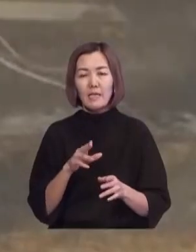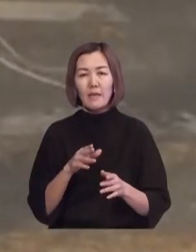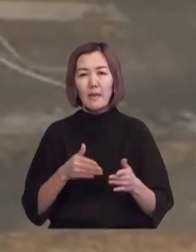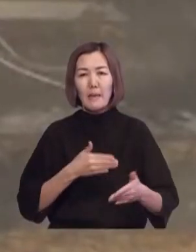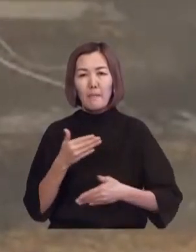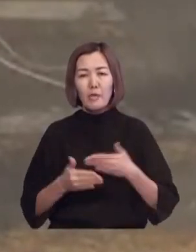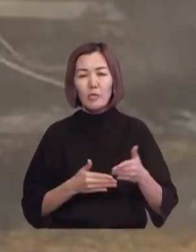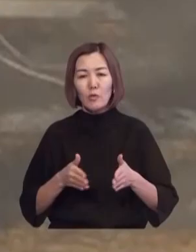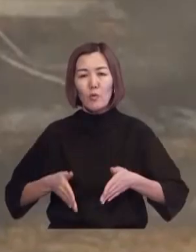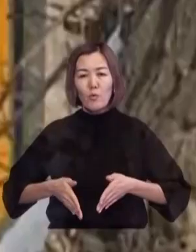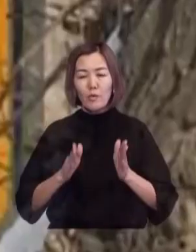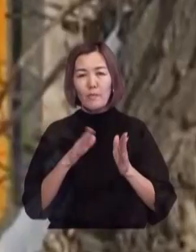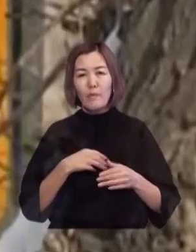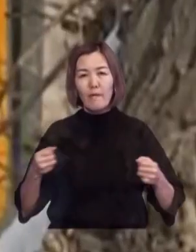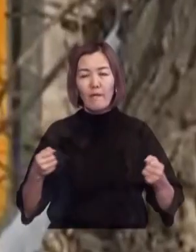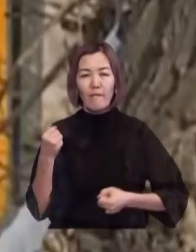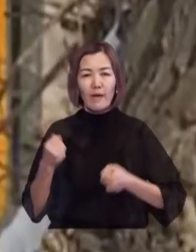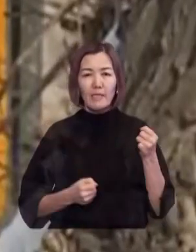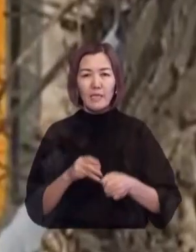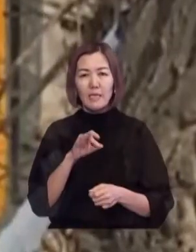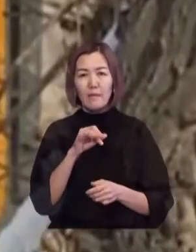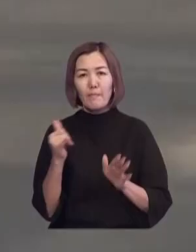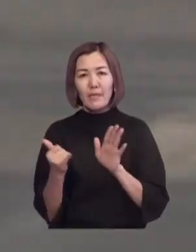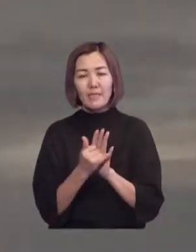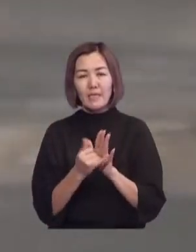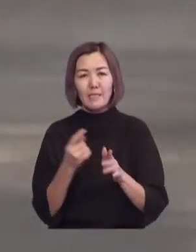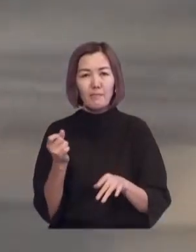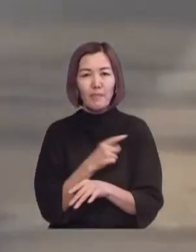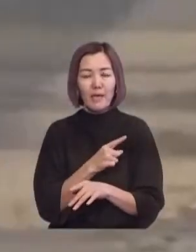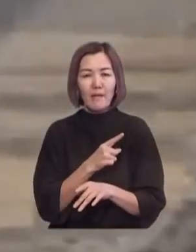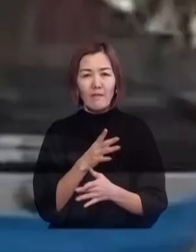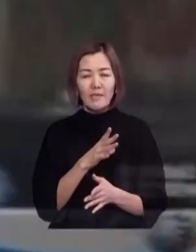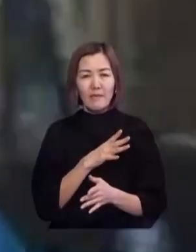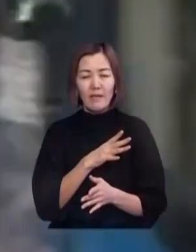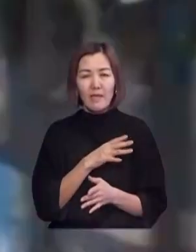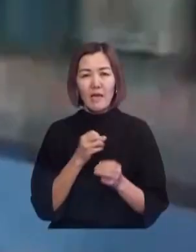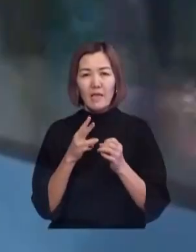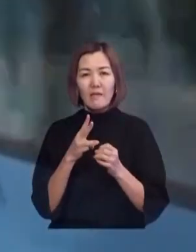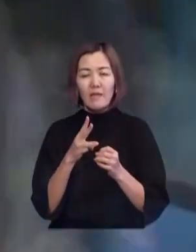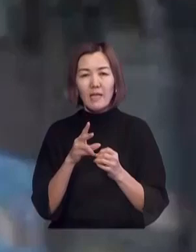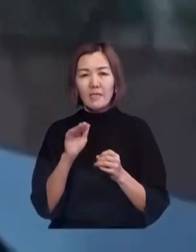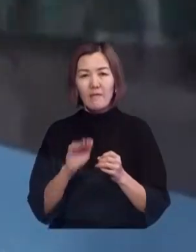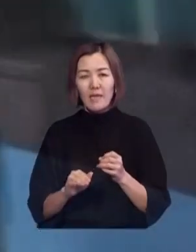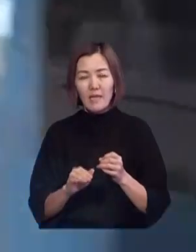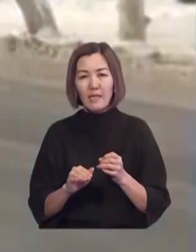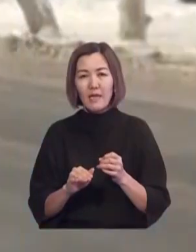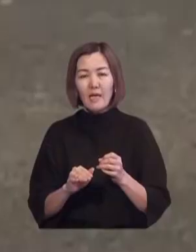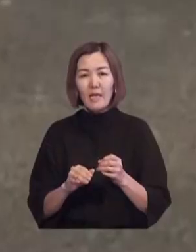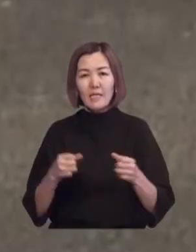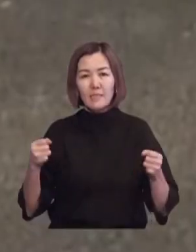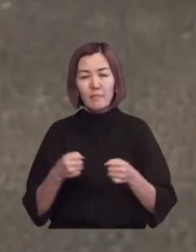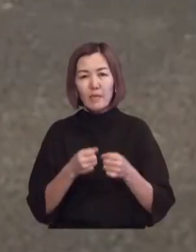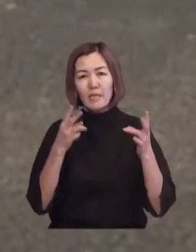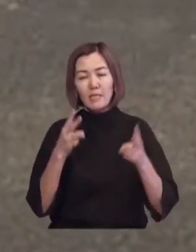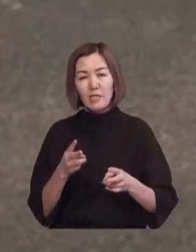по улице Чистопольской водитель автомобиля «Мерседес» белого цвета сбил 12-летнего подростка и скрылся с места ДТП. Девочку